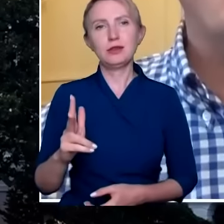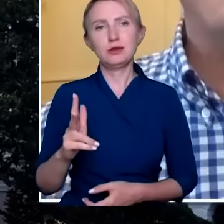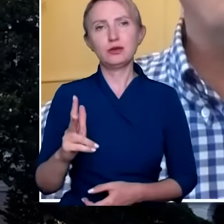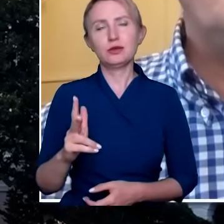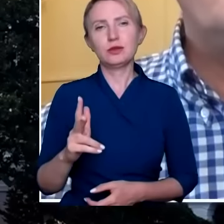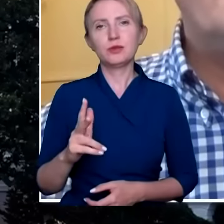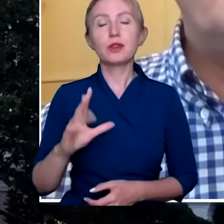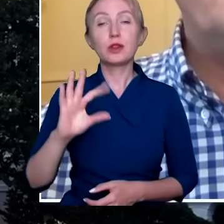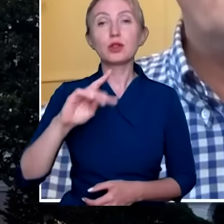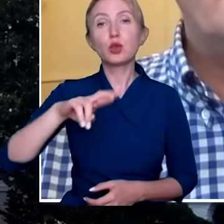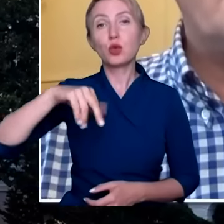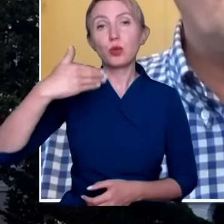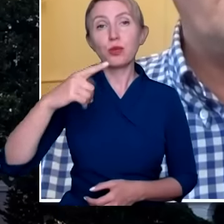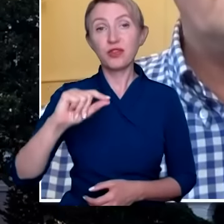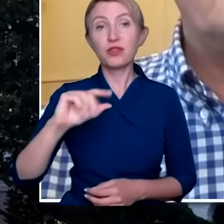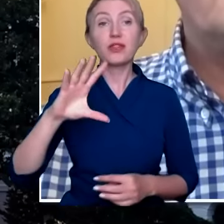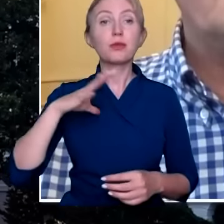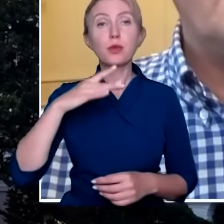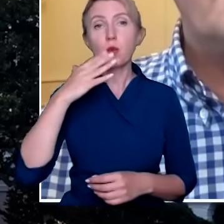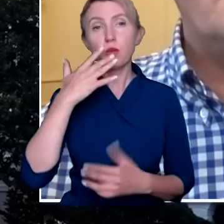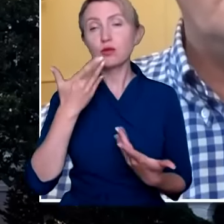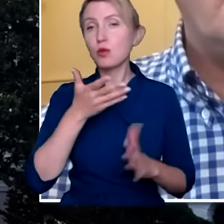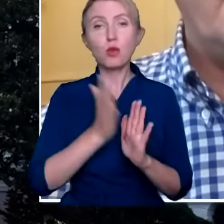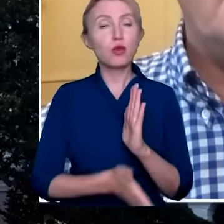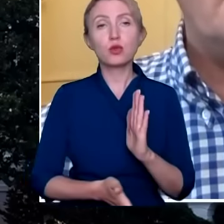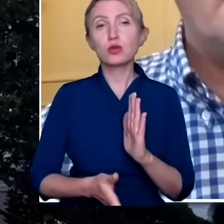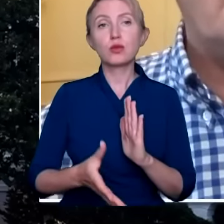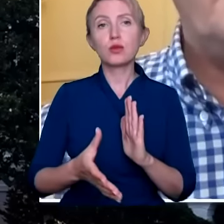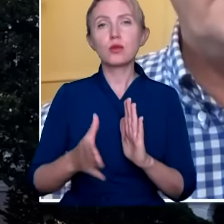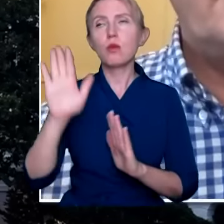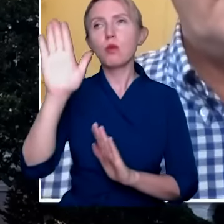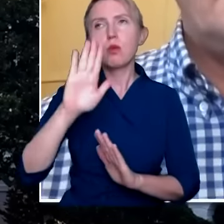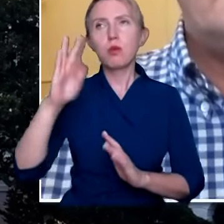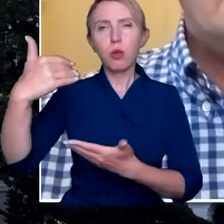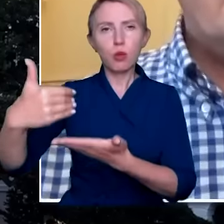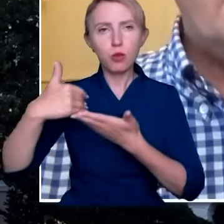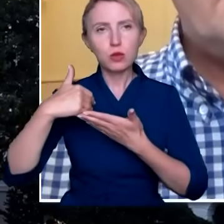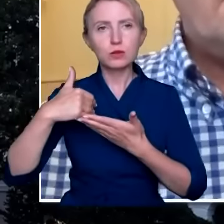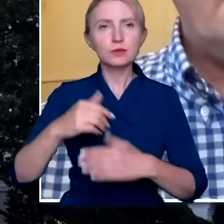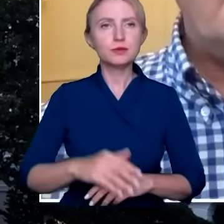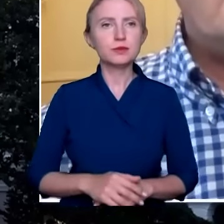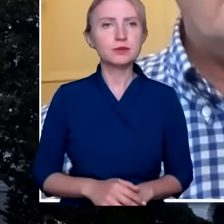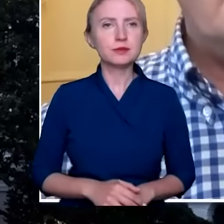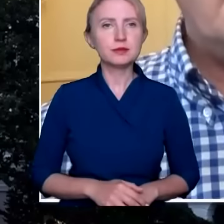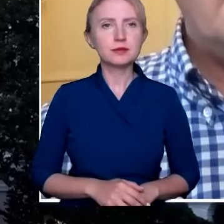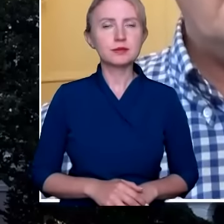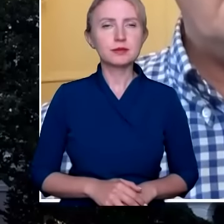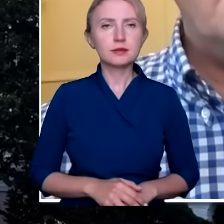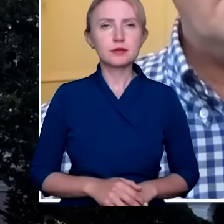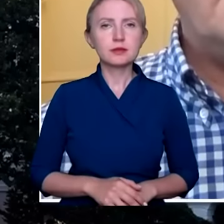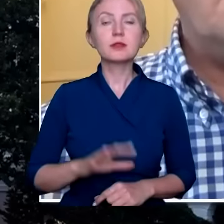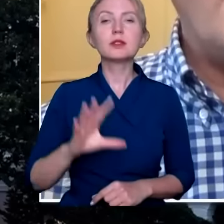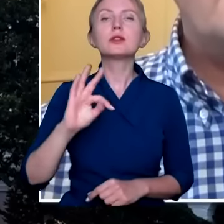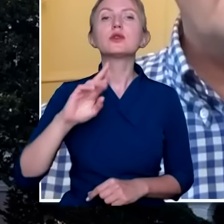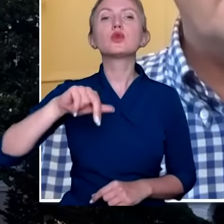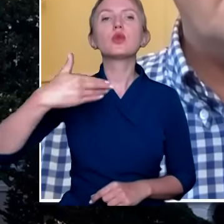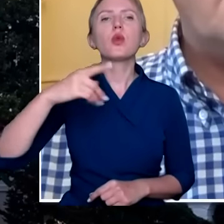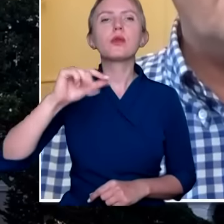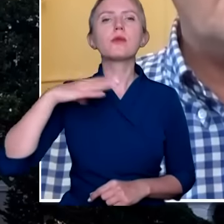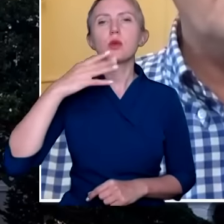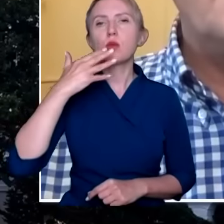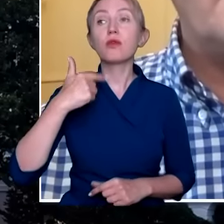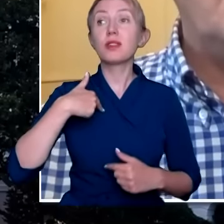Trumpem, mówili, że mieliśmy do czynienia po prostu z boską interwencją. Tak? On powiedział, że jest tutaj na scenie dzięki